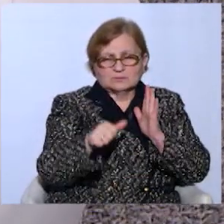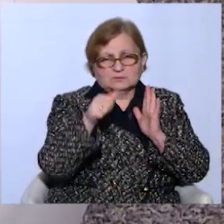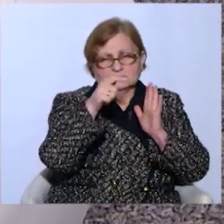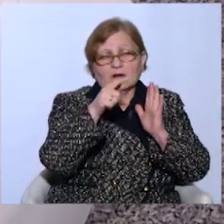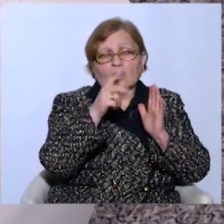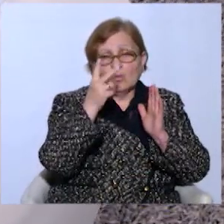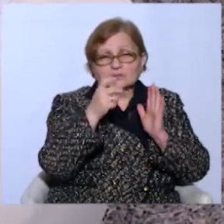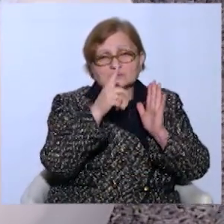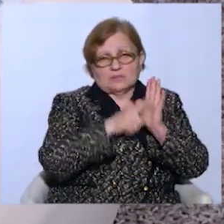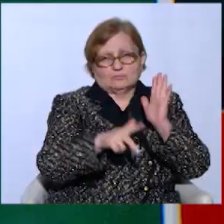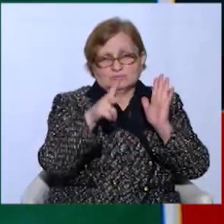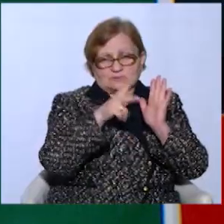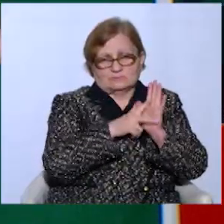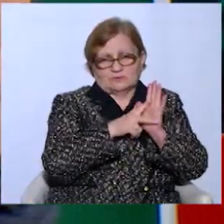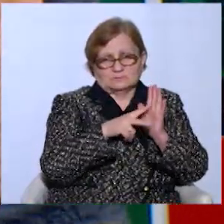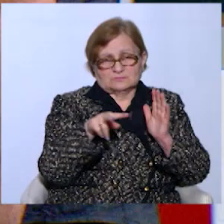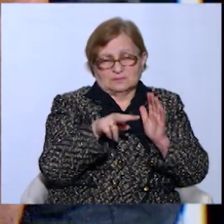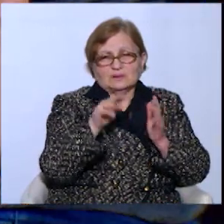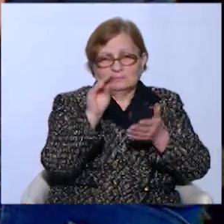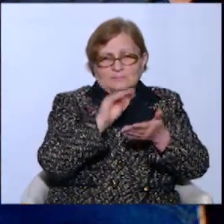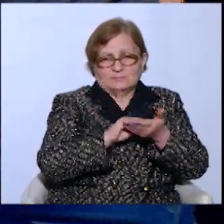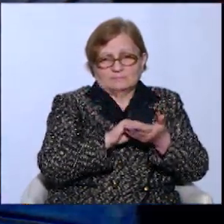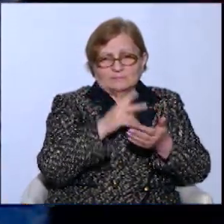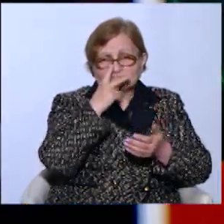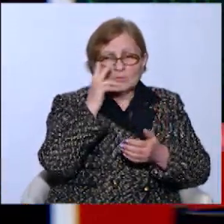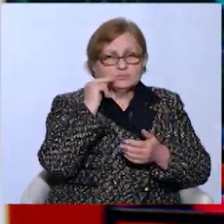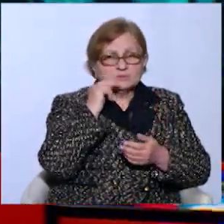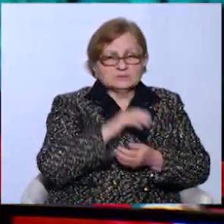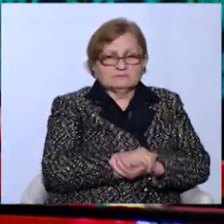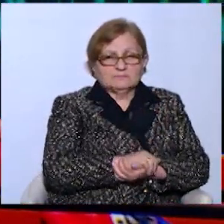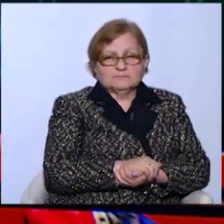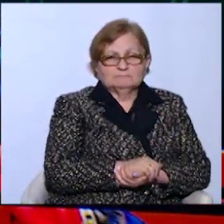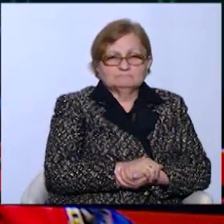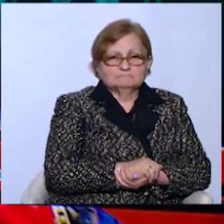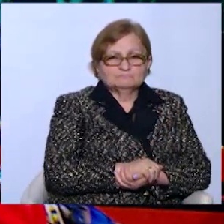278 ლარი. მოდით ახლა ეს ჩავწეროთ. უკვე რიცხვებით.